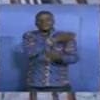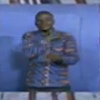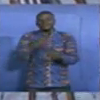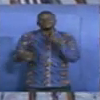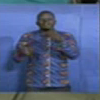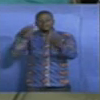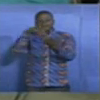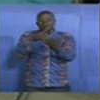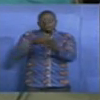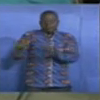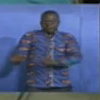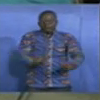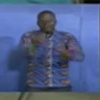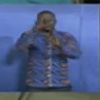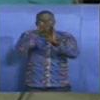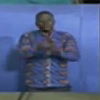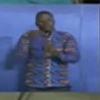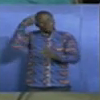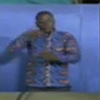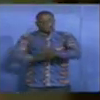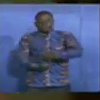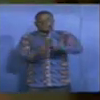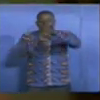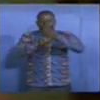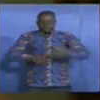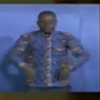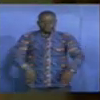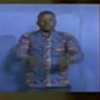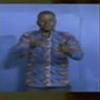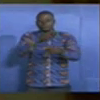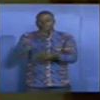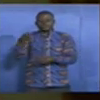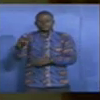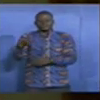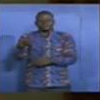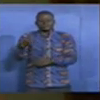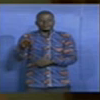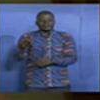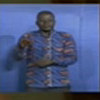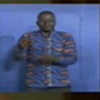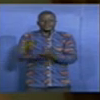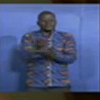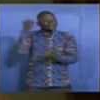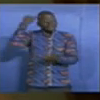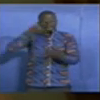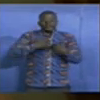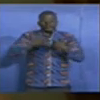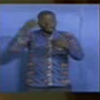la lutte pour la sécurité des usagers de la route au Burkina. Le recrutement d'un effectif complémentaire de plus de